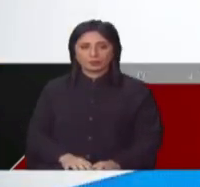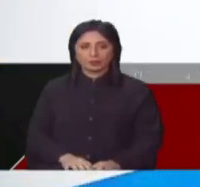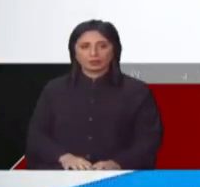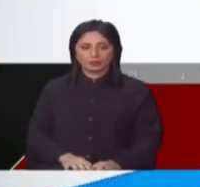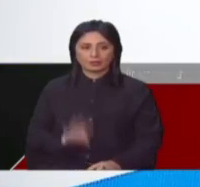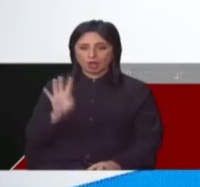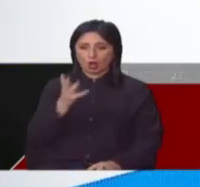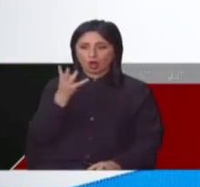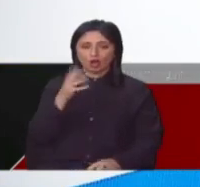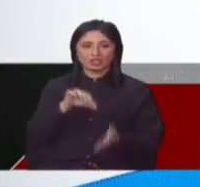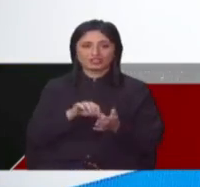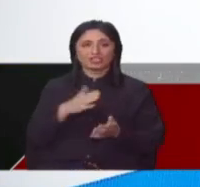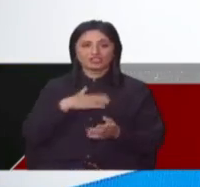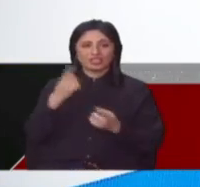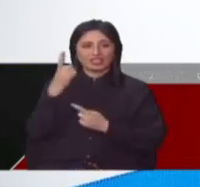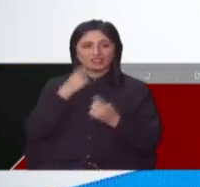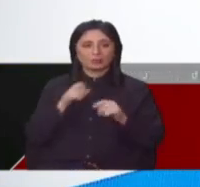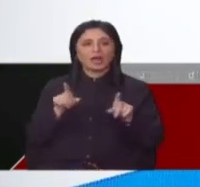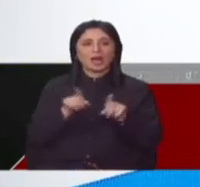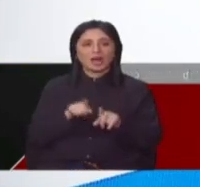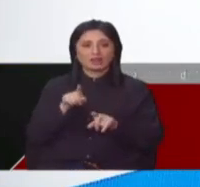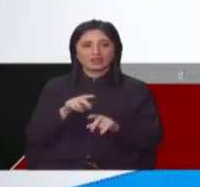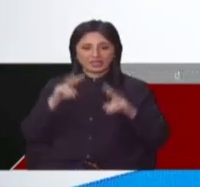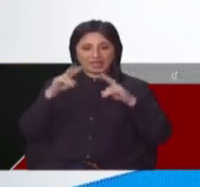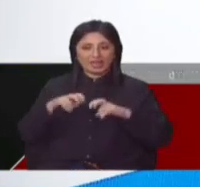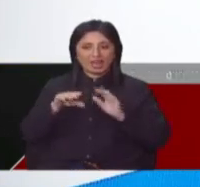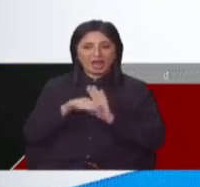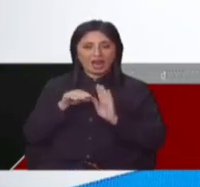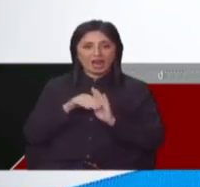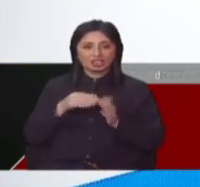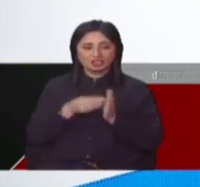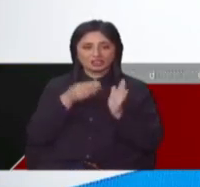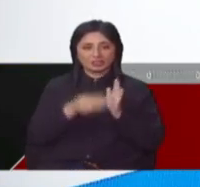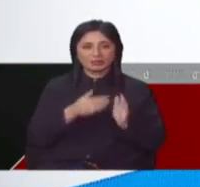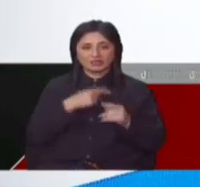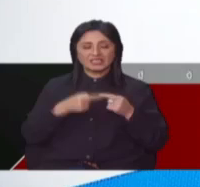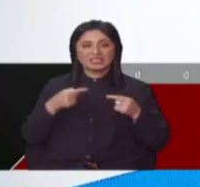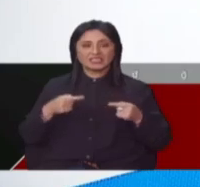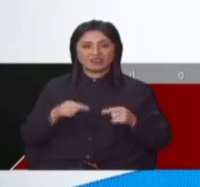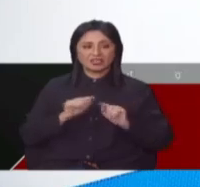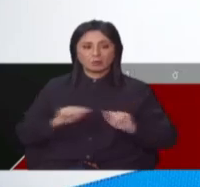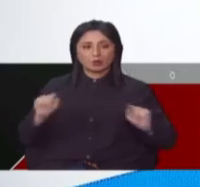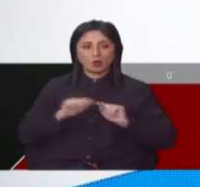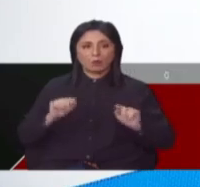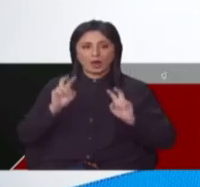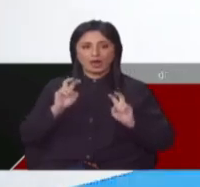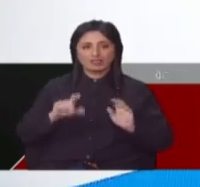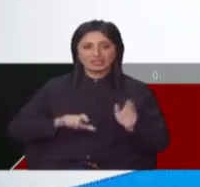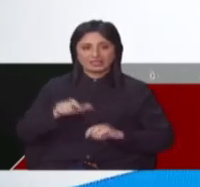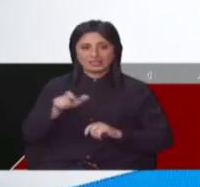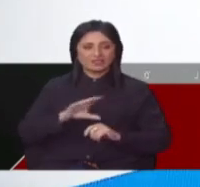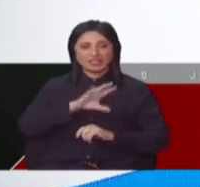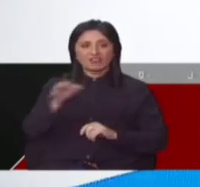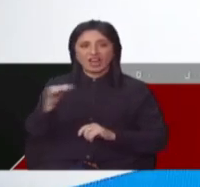ცენტრალური ოთხეულის წარმომადგენლები ჩვენი ინფორმაციით ასევე განიხილავენ არჩევნების დისკრედიტაციის სხვადასხვა პროპაგანდისტულ გზებს.